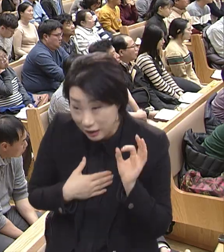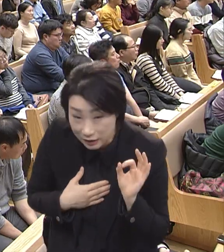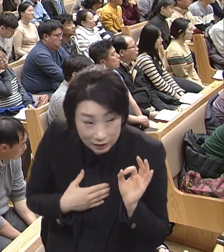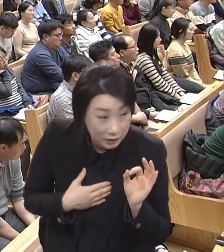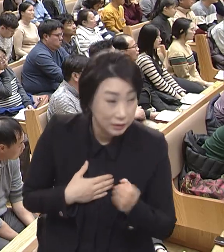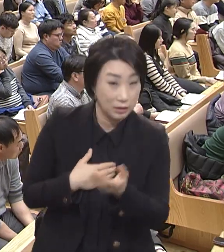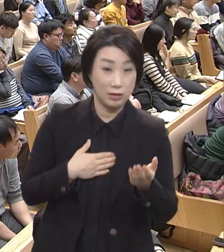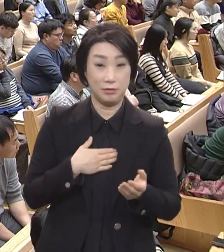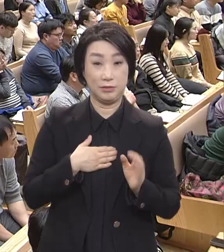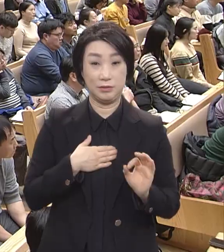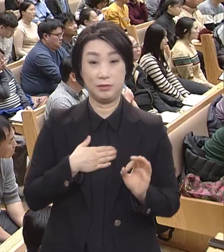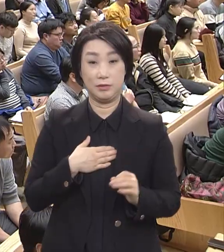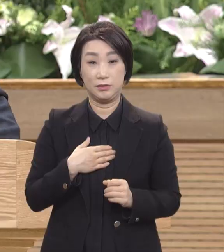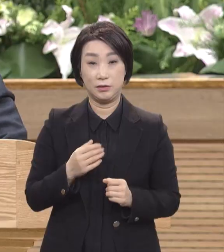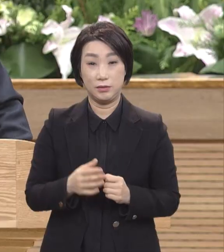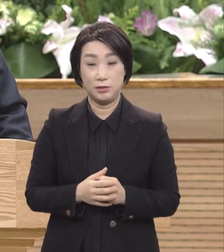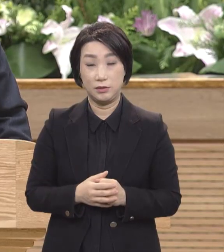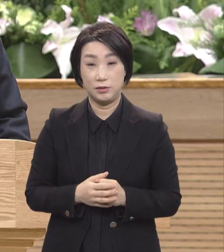알아들었어요?